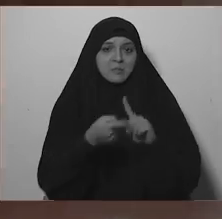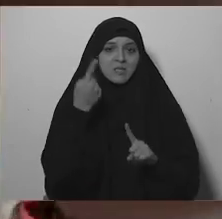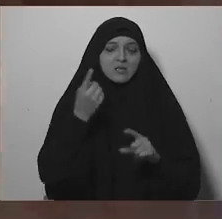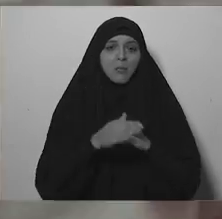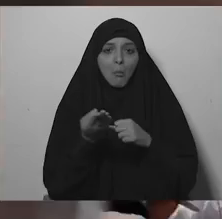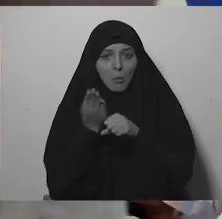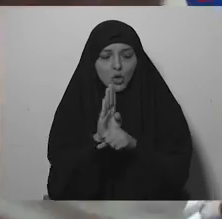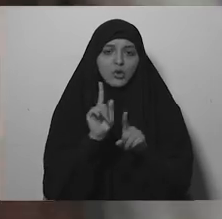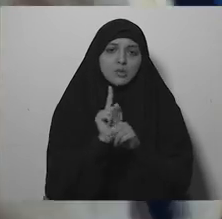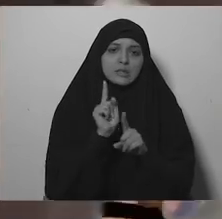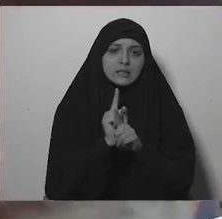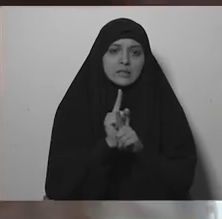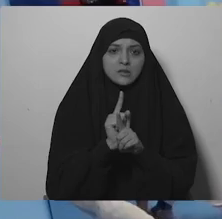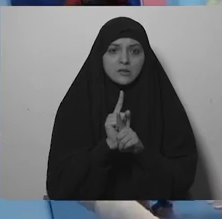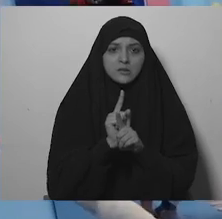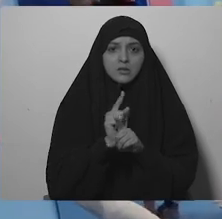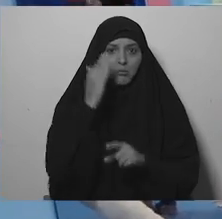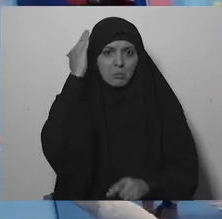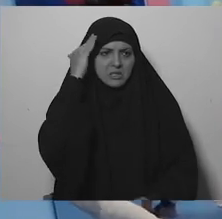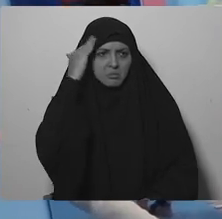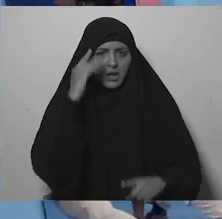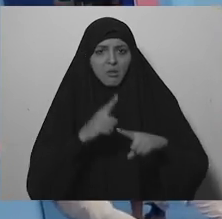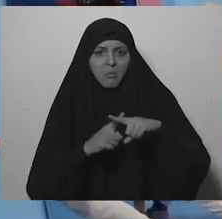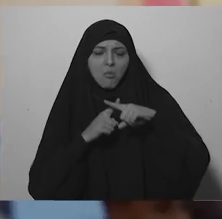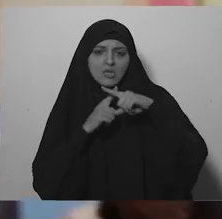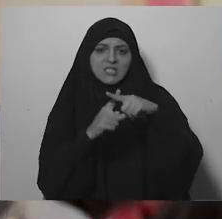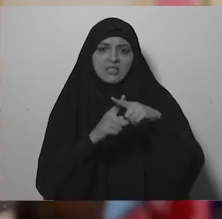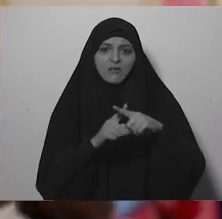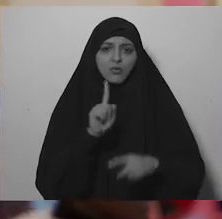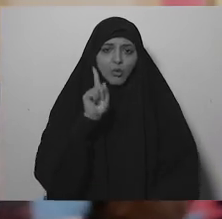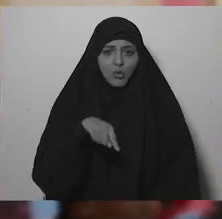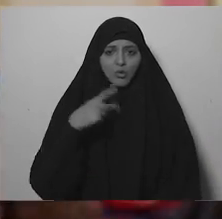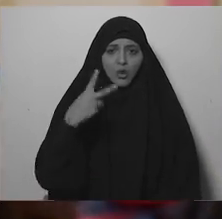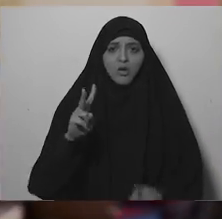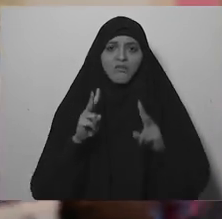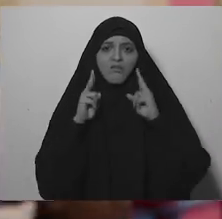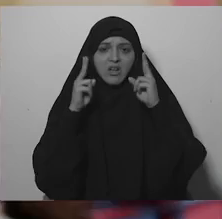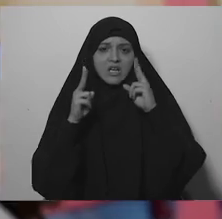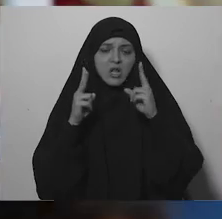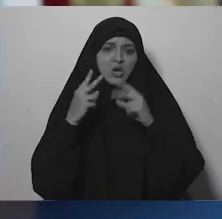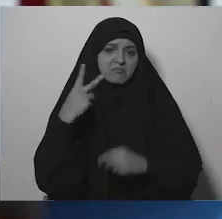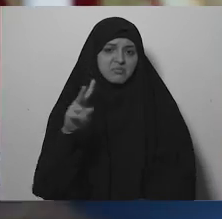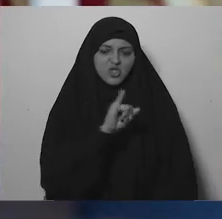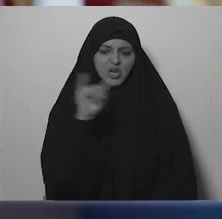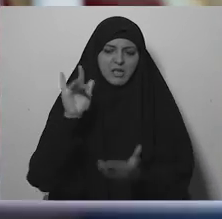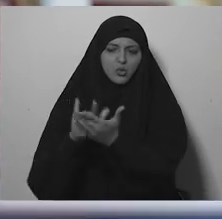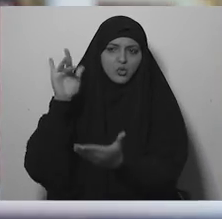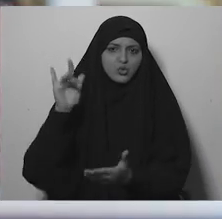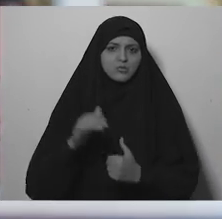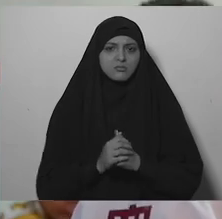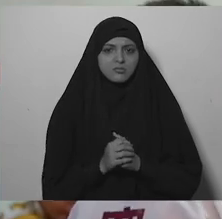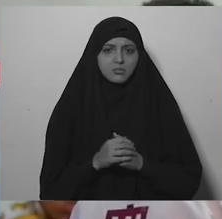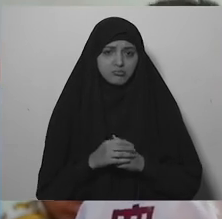des capacités spécifiques. Ça montre aussi que leur esprit est bien positif et que leur dignité ne sera